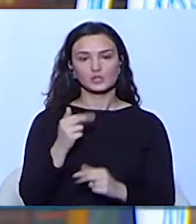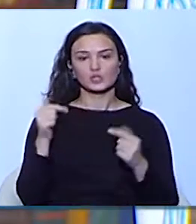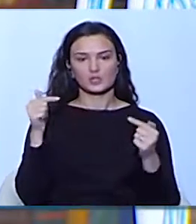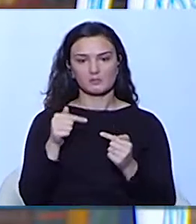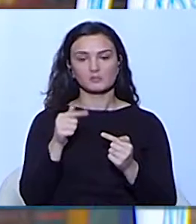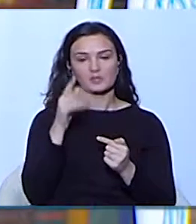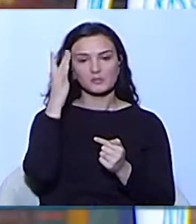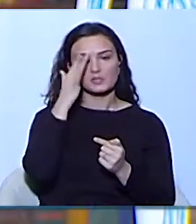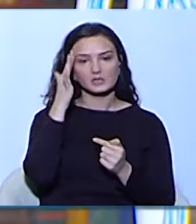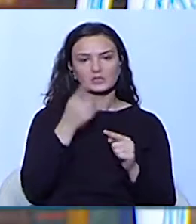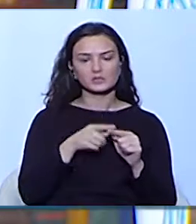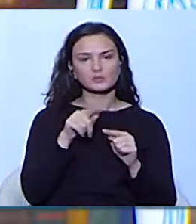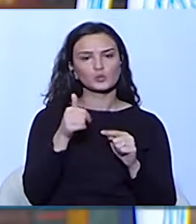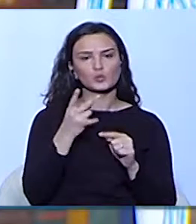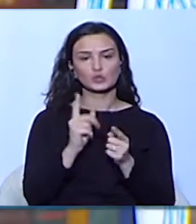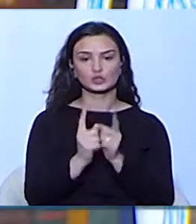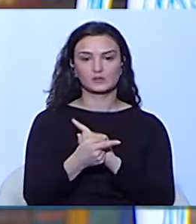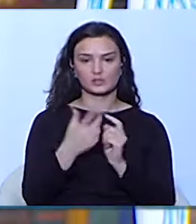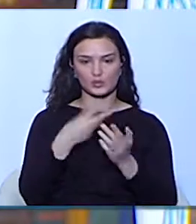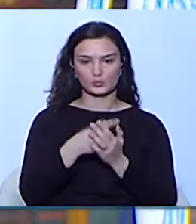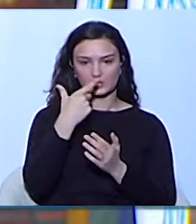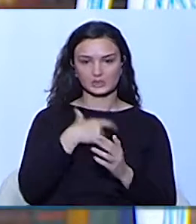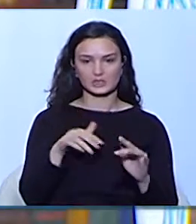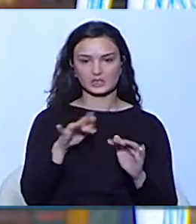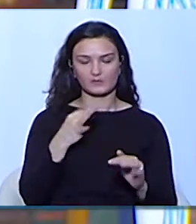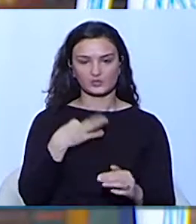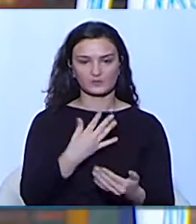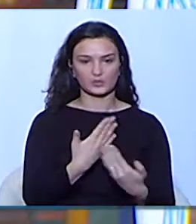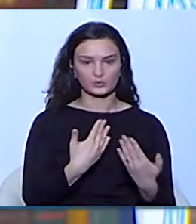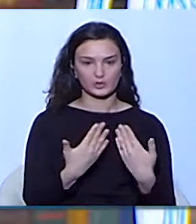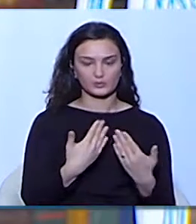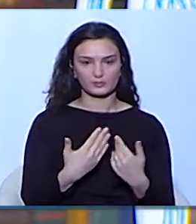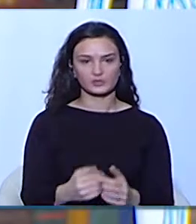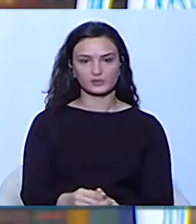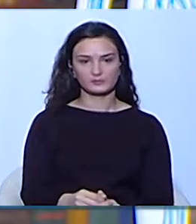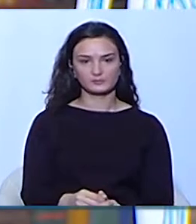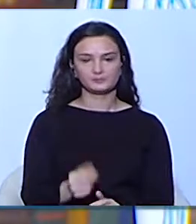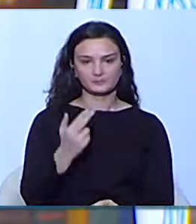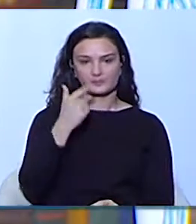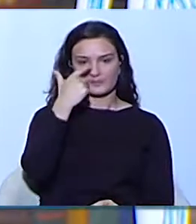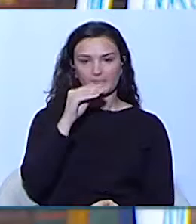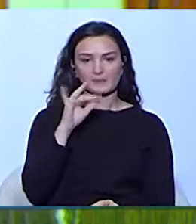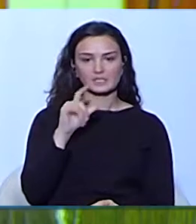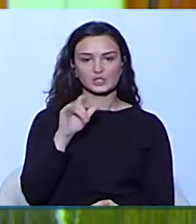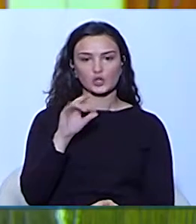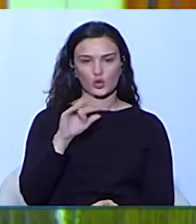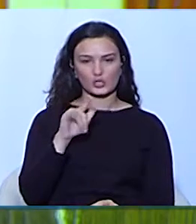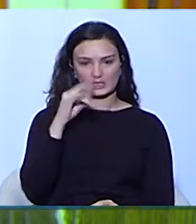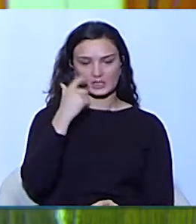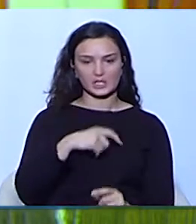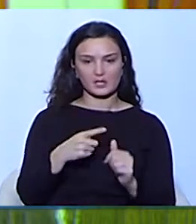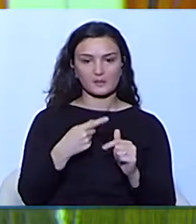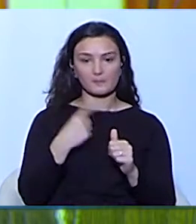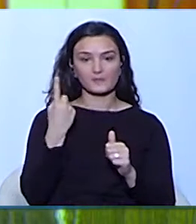შესაბამისად დაფიქრდეს იმაზე, თუ როგორ უნდა შეცვალოს საკუთარი ქცევა შვილთან მიმართებაში. Ვახსენე ფიზიოლოგია და როგორც კი მშობელი